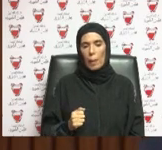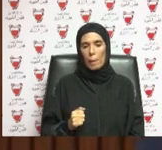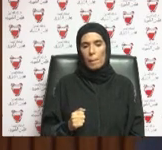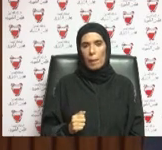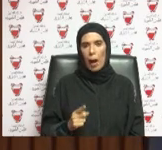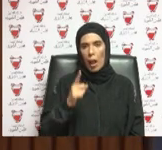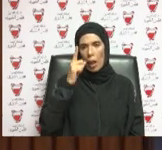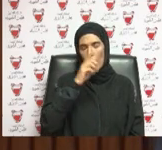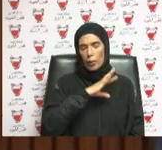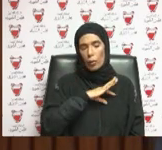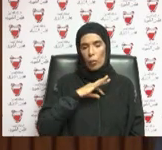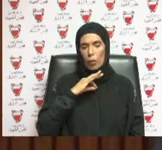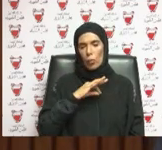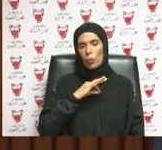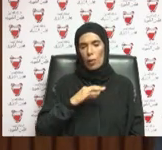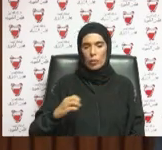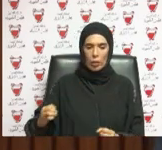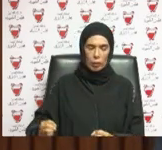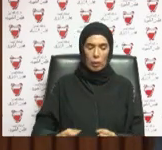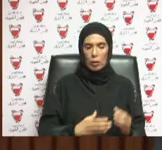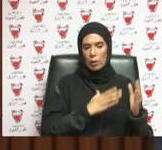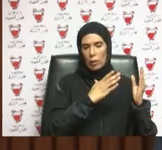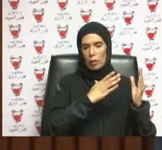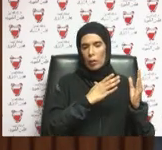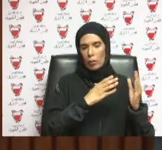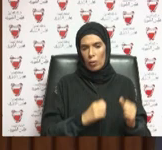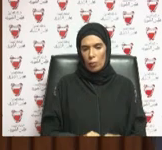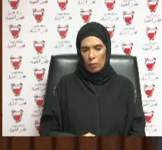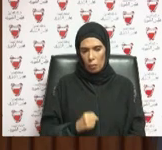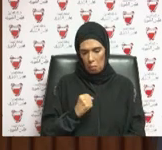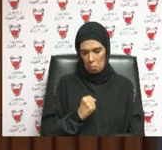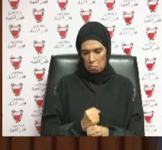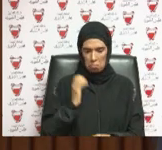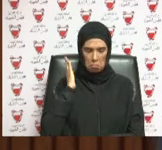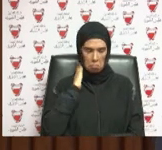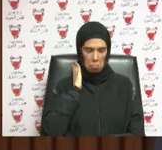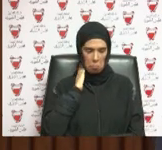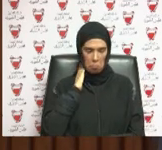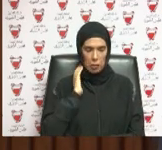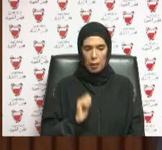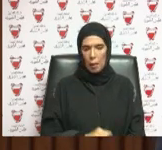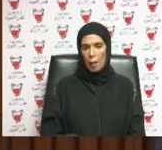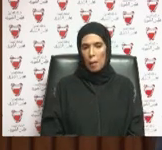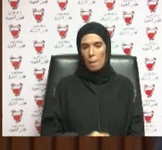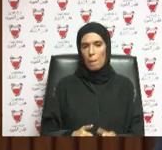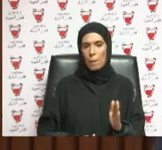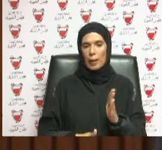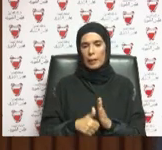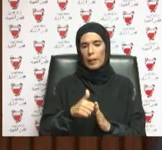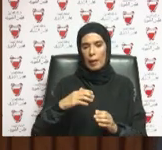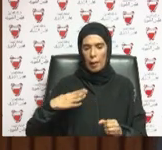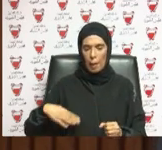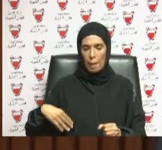الله الأمير الراحل وأسكنه فسيح جناته، فقد أدى الأمانة وبلغ الرسالة، ووفق صاحب السمو